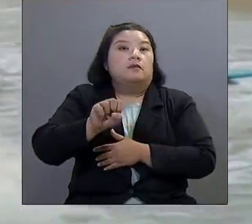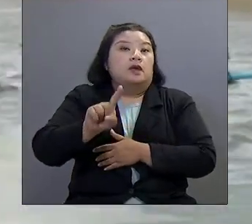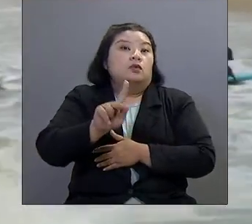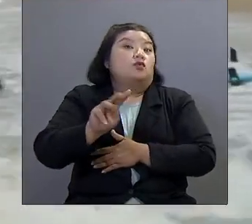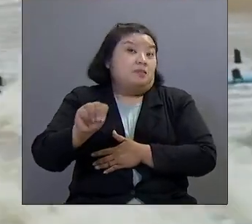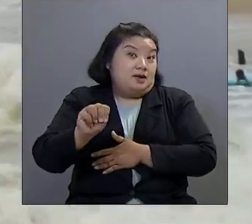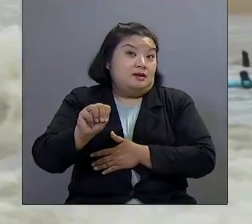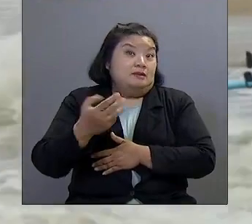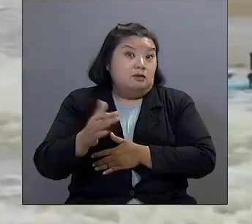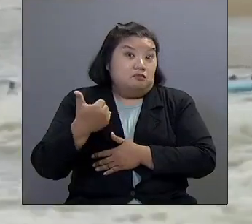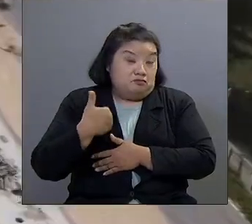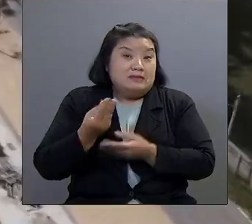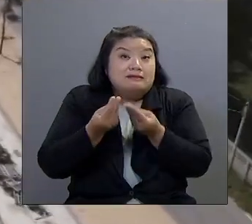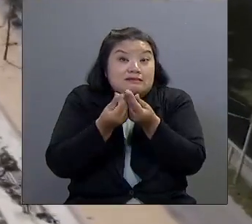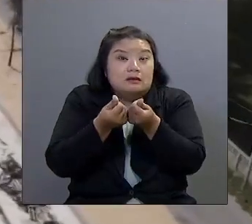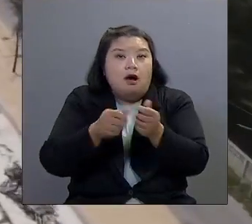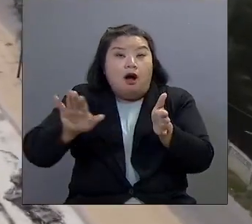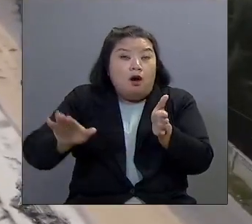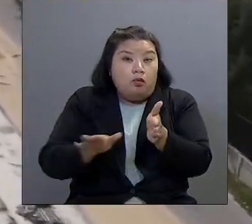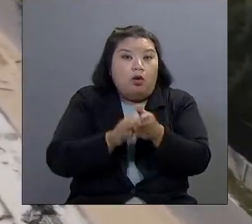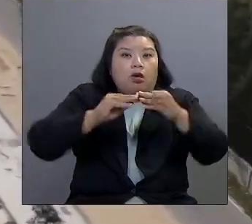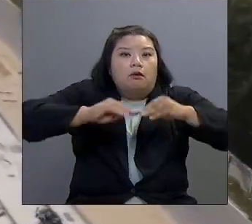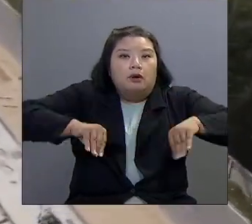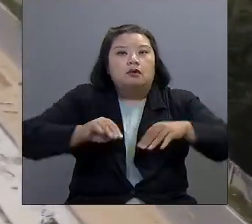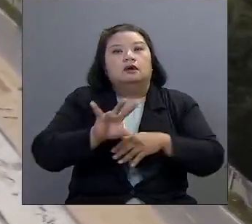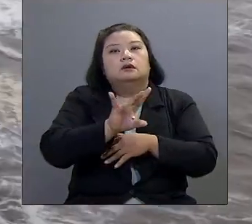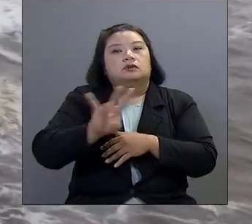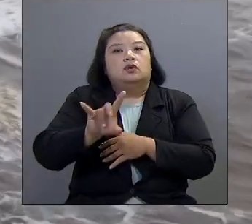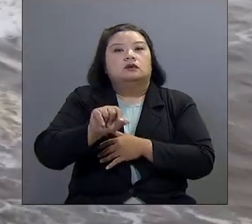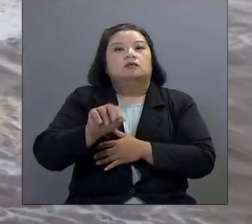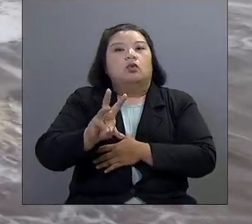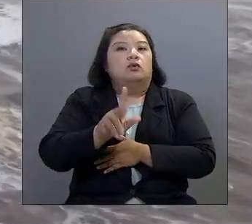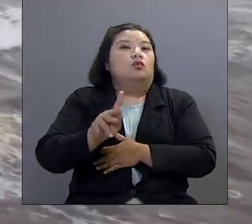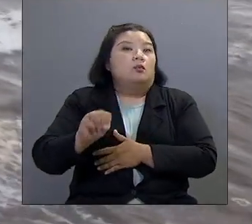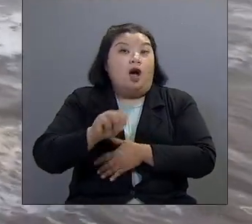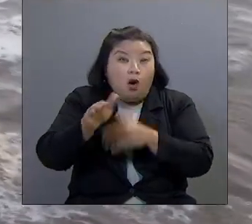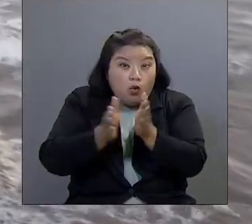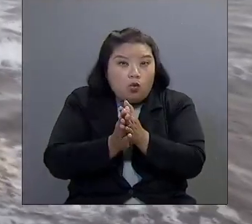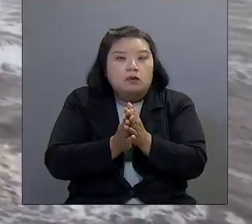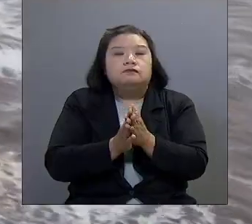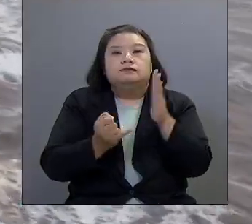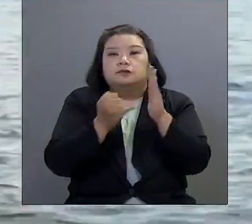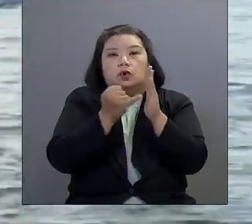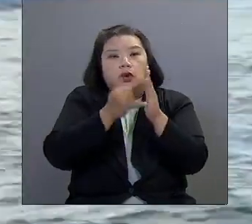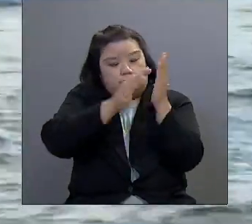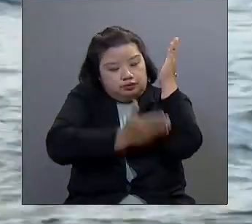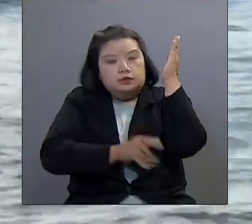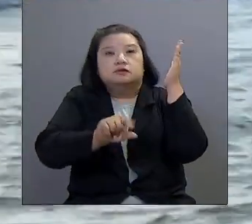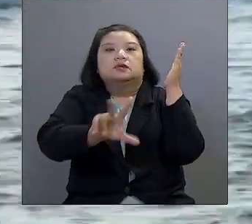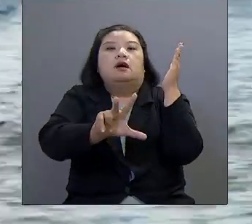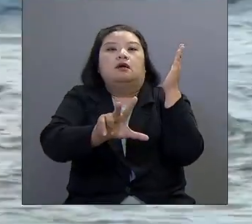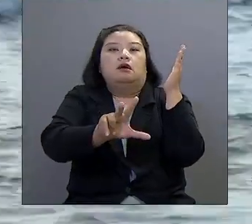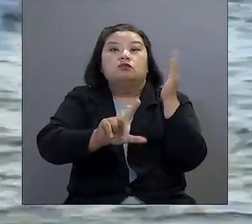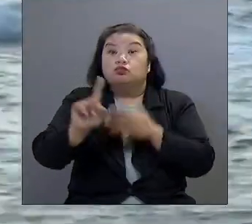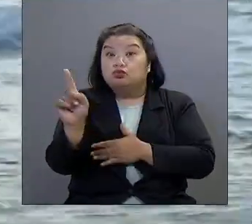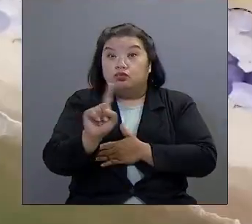มีพื้นที่ที่มการกัดซ่อใช้ฟังทั้งหมด 726 กิโลเมตร รวม 23 จัหวดทั่วประเทศโยซ้ายเหตุมา